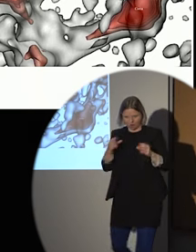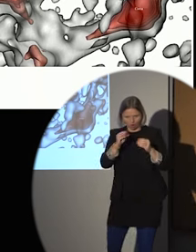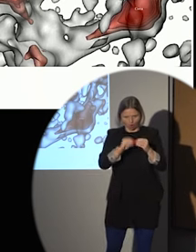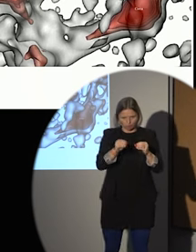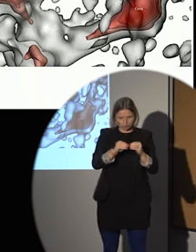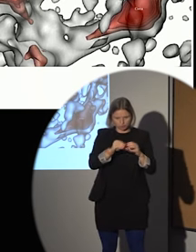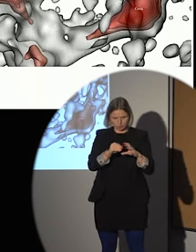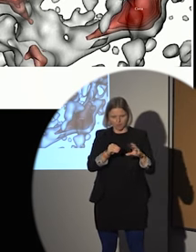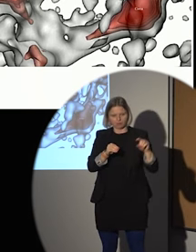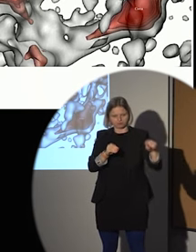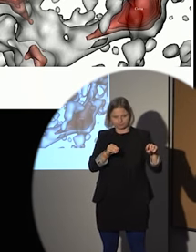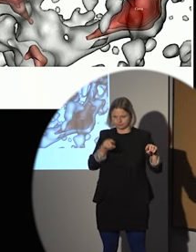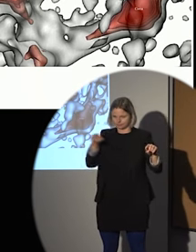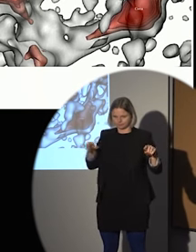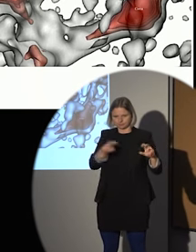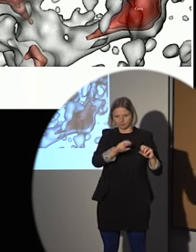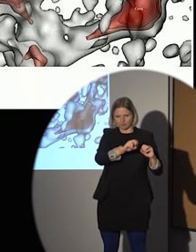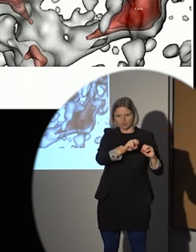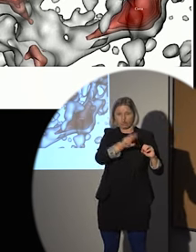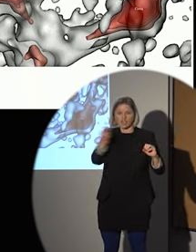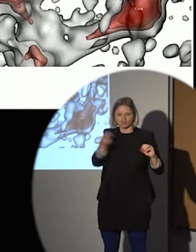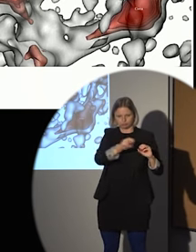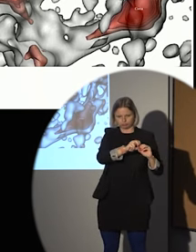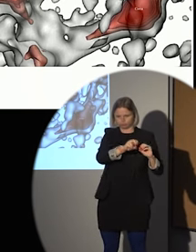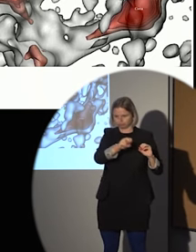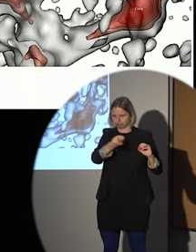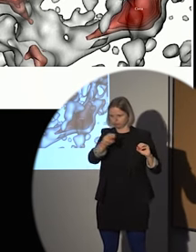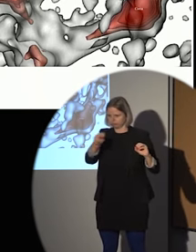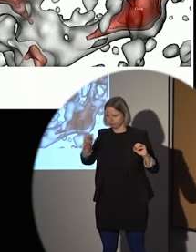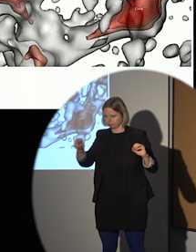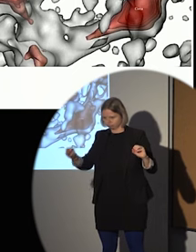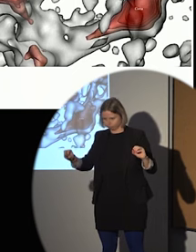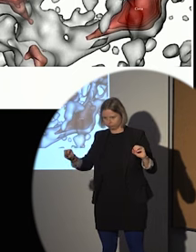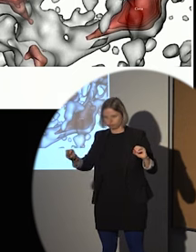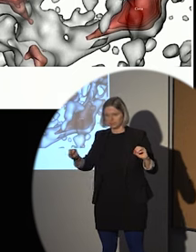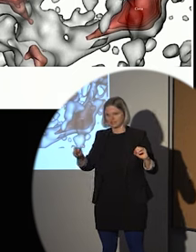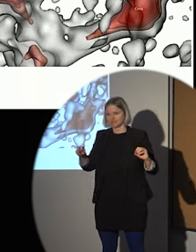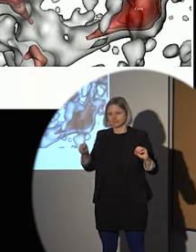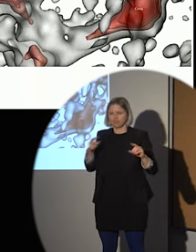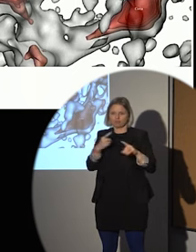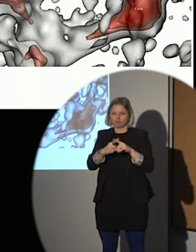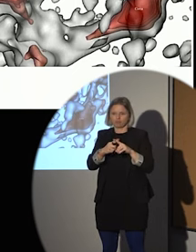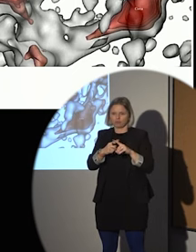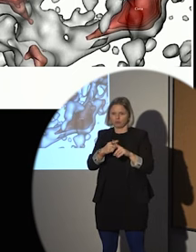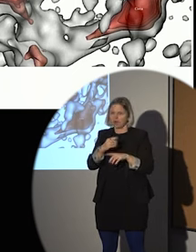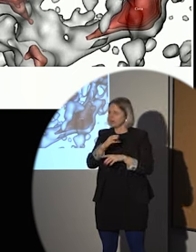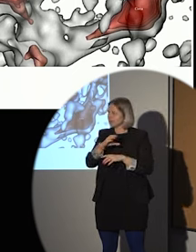d'un bout du filament à l'autre bout, c'est 100 fois plus grand que l'âge de